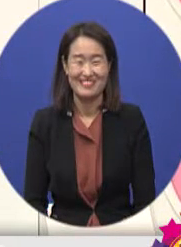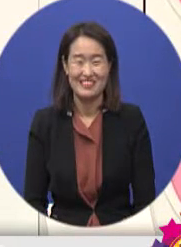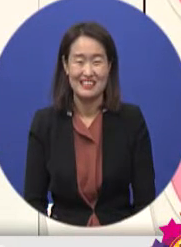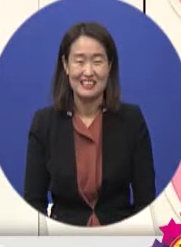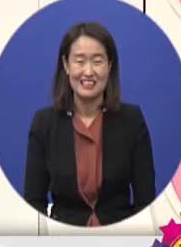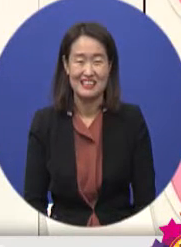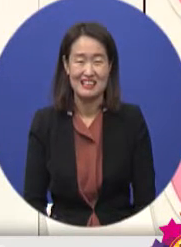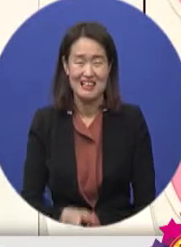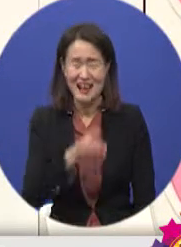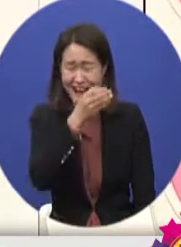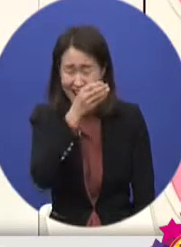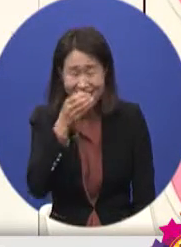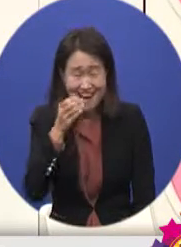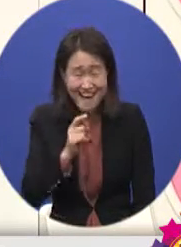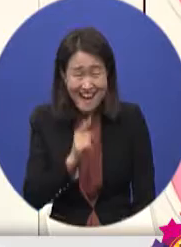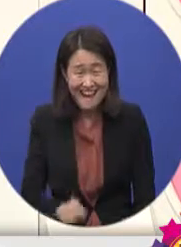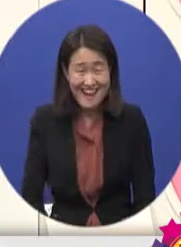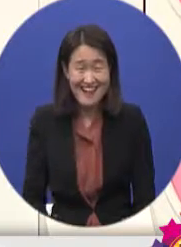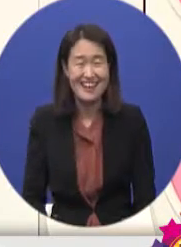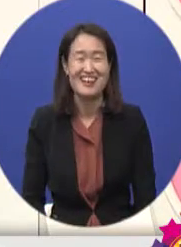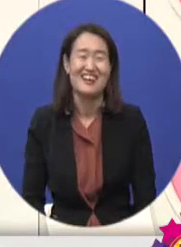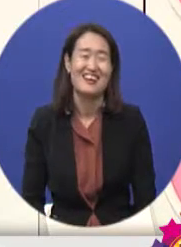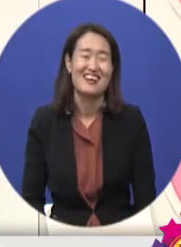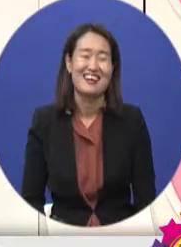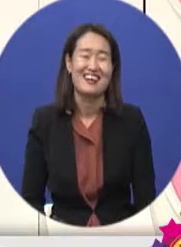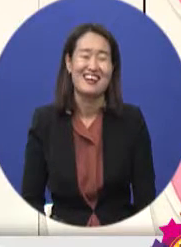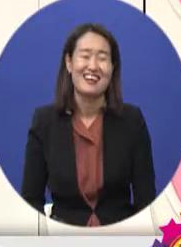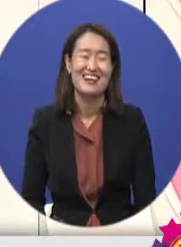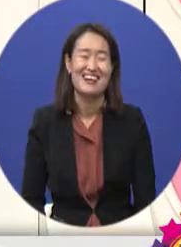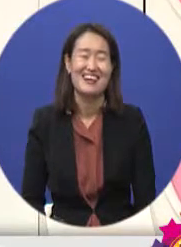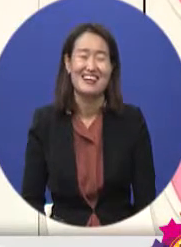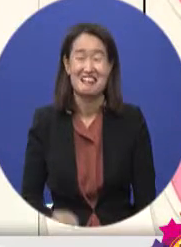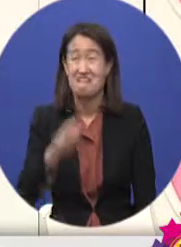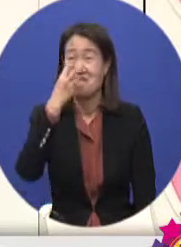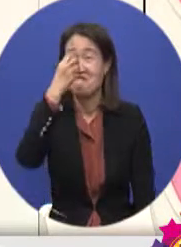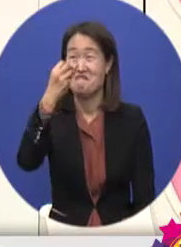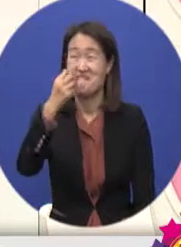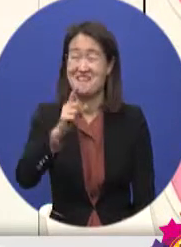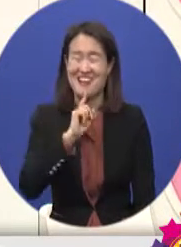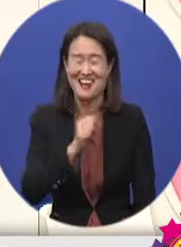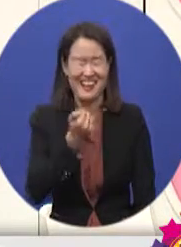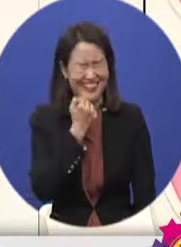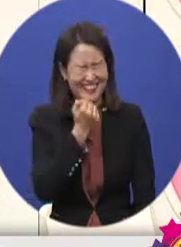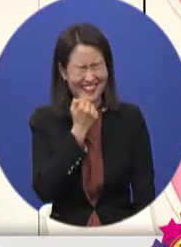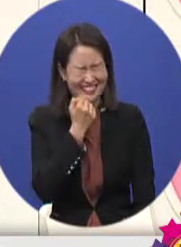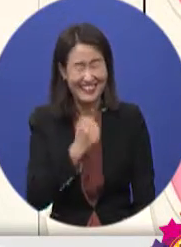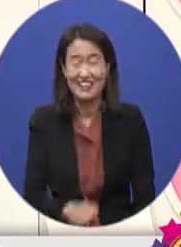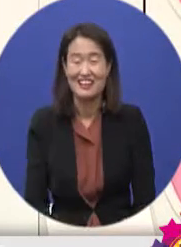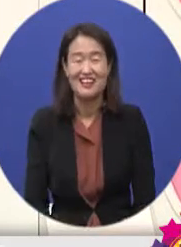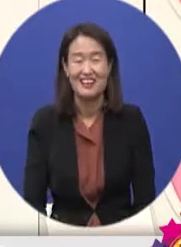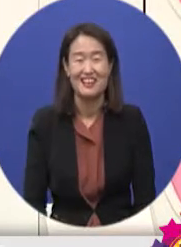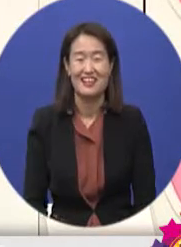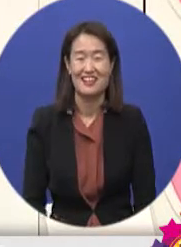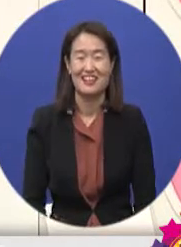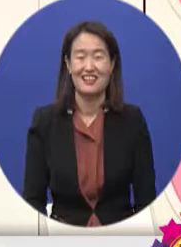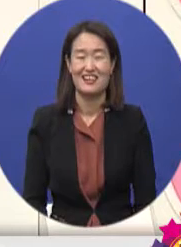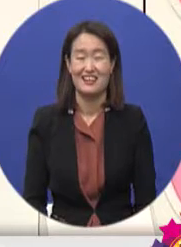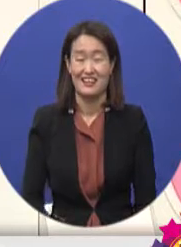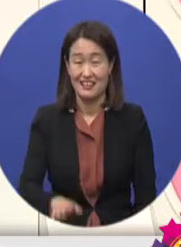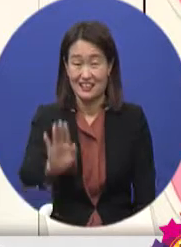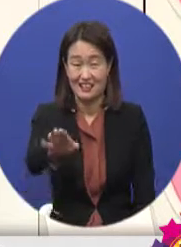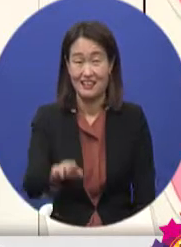그래. 아이고 건방구지게 서정우가 우리 어머니 웃긴단께. 아이고.